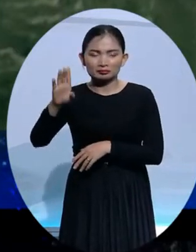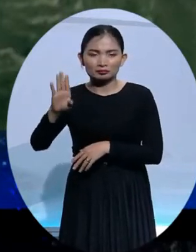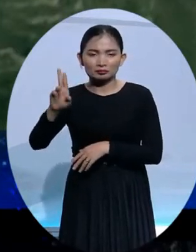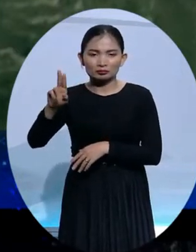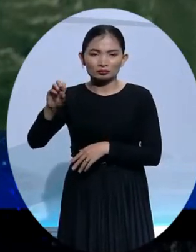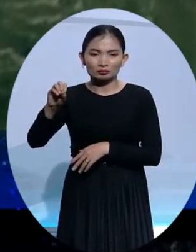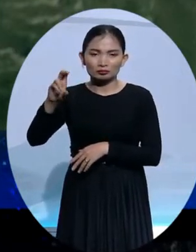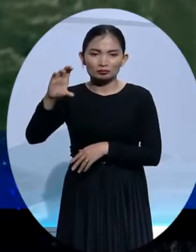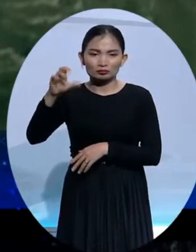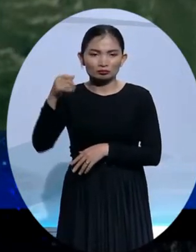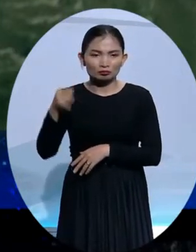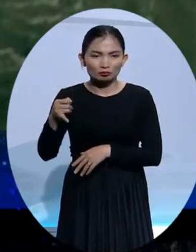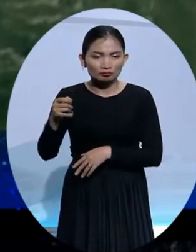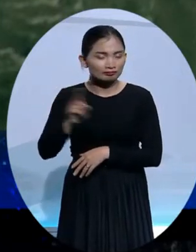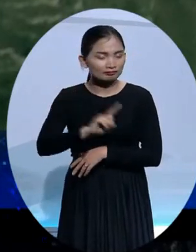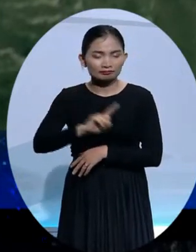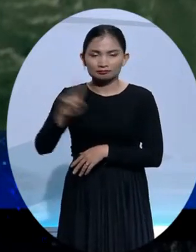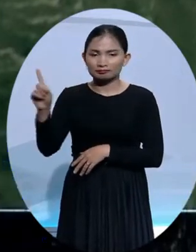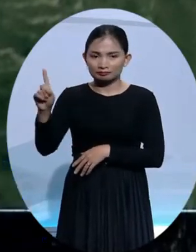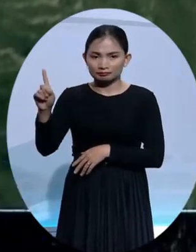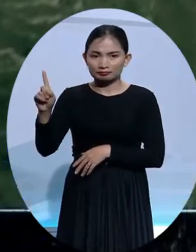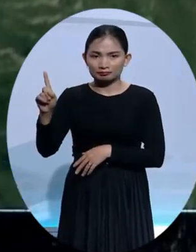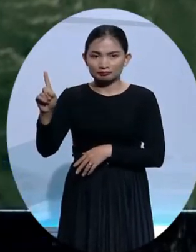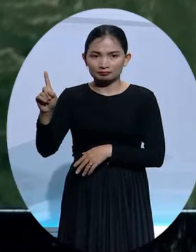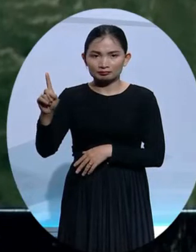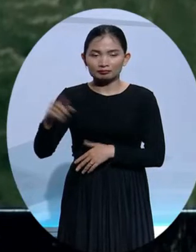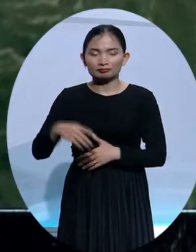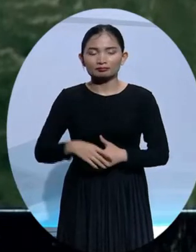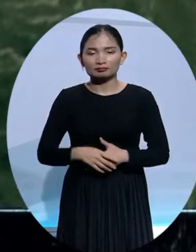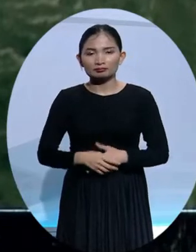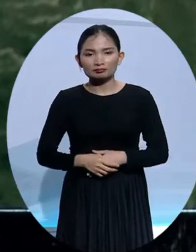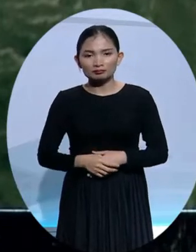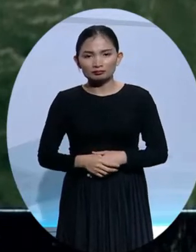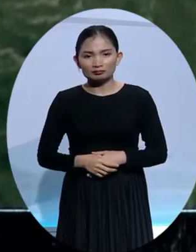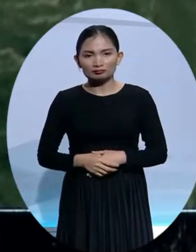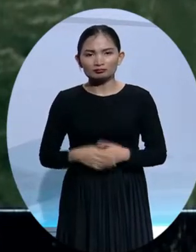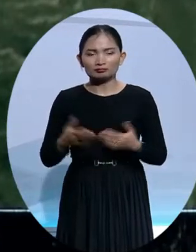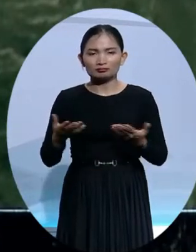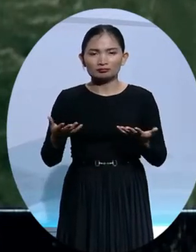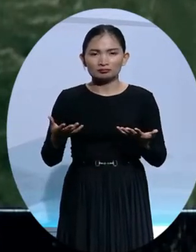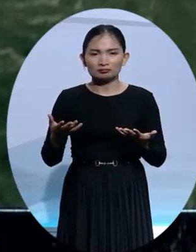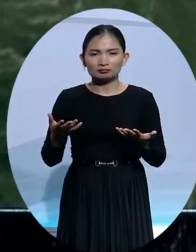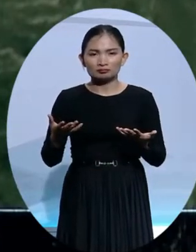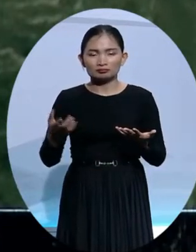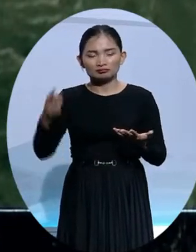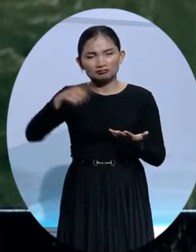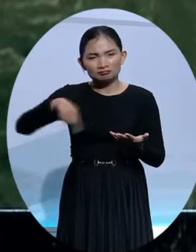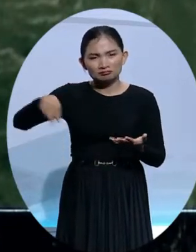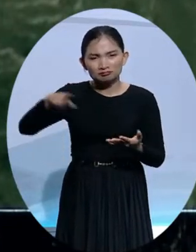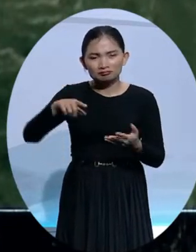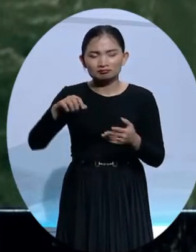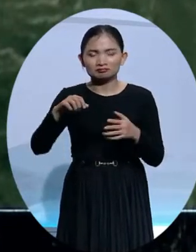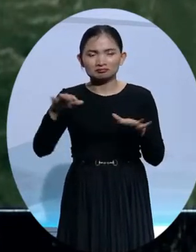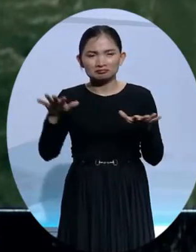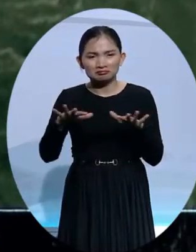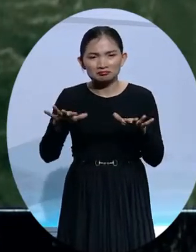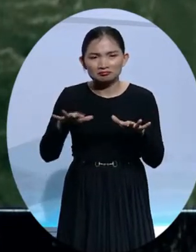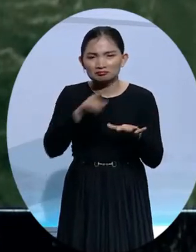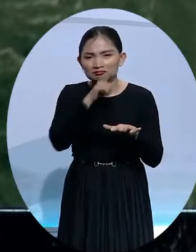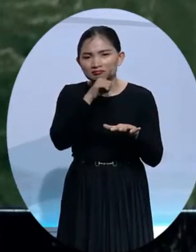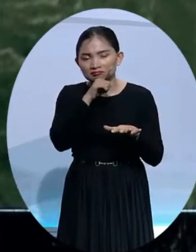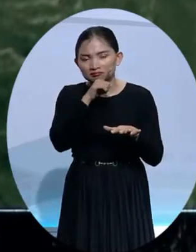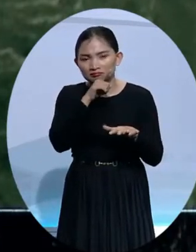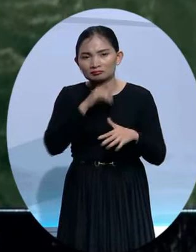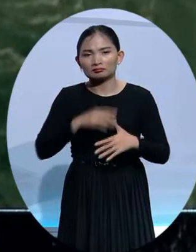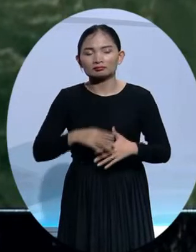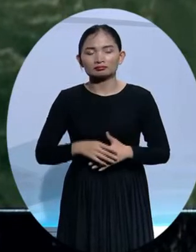ký thỏa thuận Minsk là cách duy nhất để mang lại hòa bình cho vùng đất này. Nhưng Ukraine không có ý định thực hiện nó. Theo ông, Liên bang